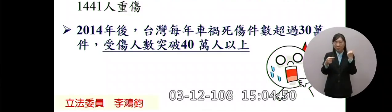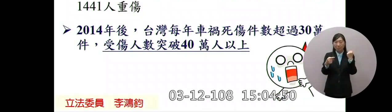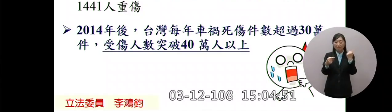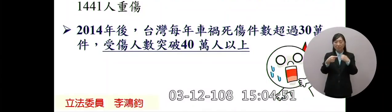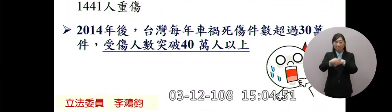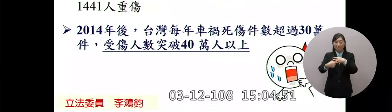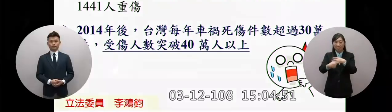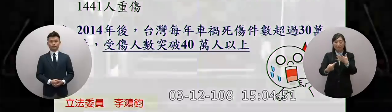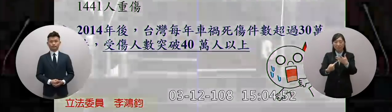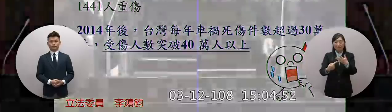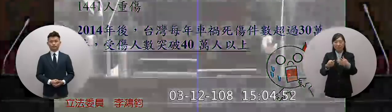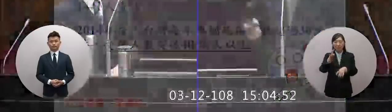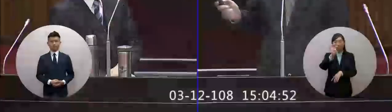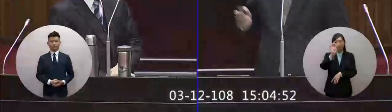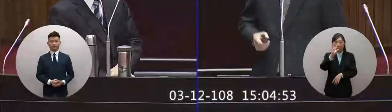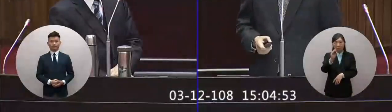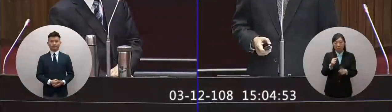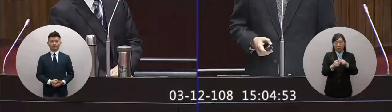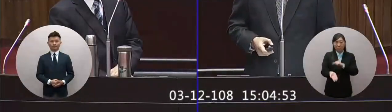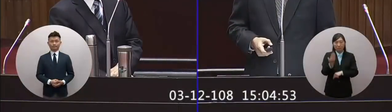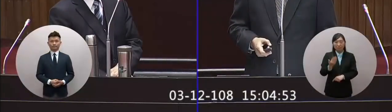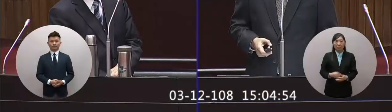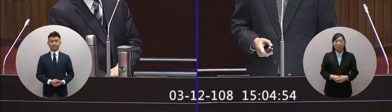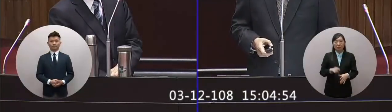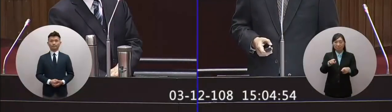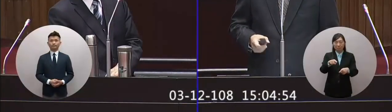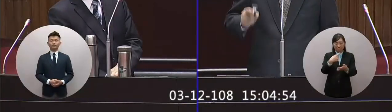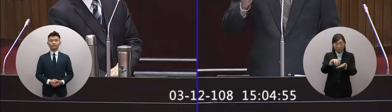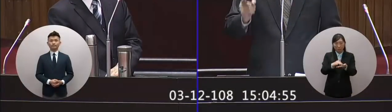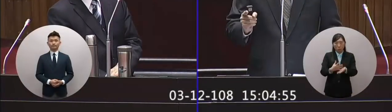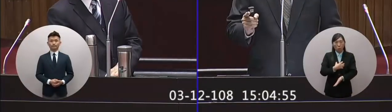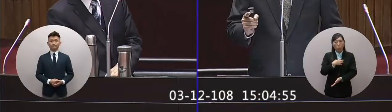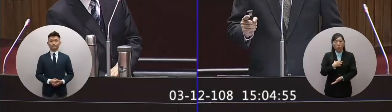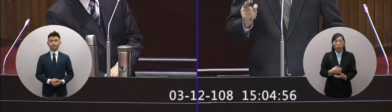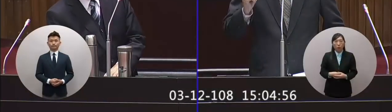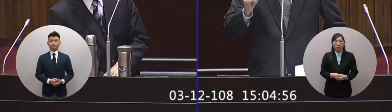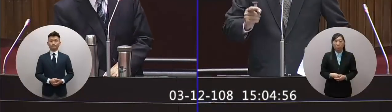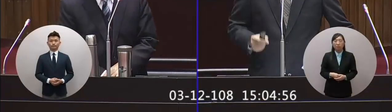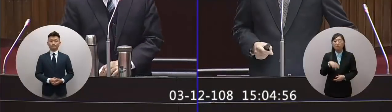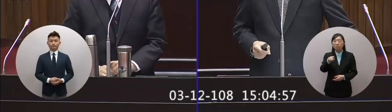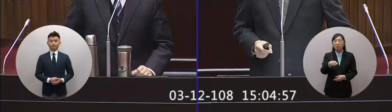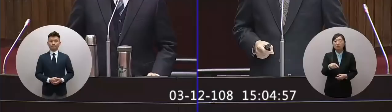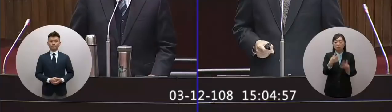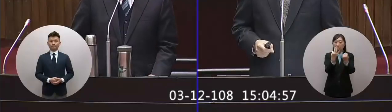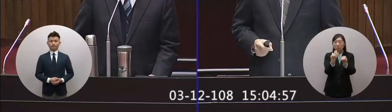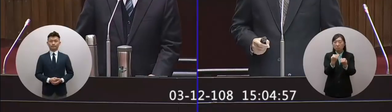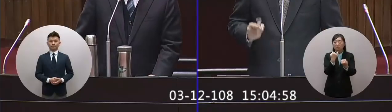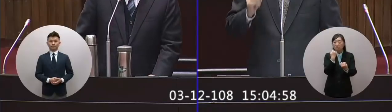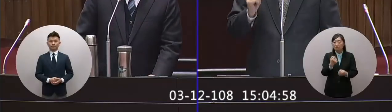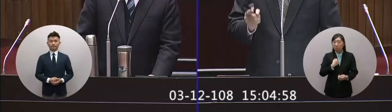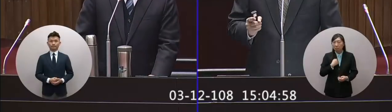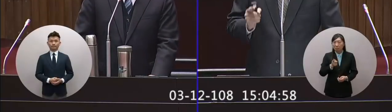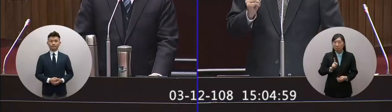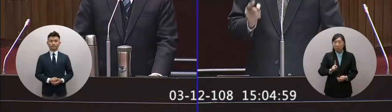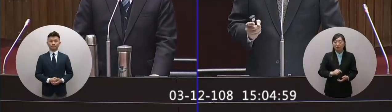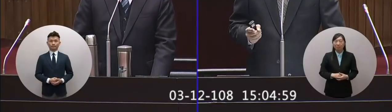数突破40万，这是一个非常可怕的一个数字。从这数字里面，我们要反映什么？从